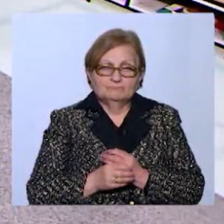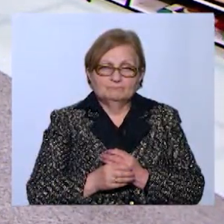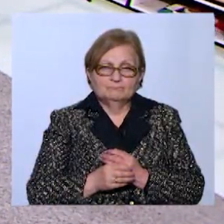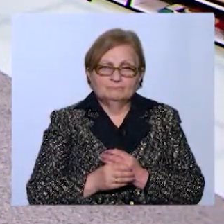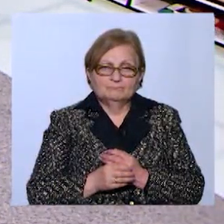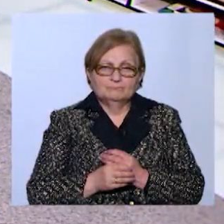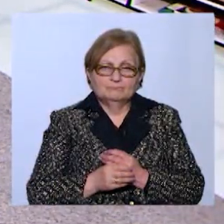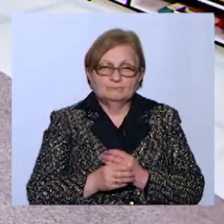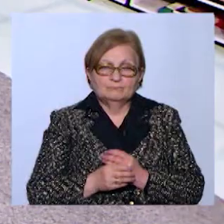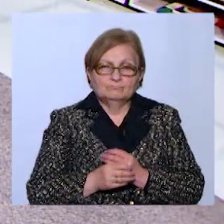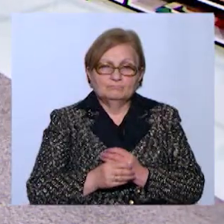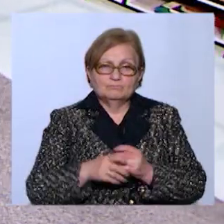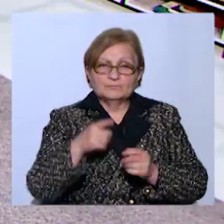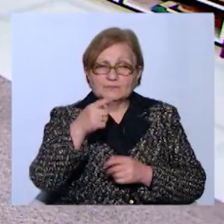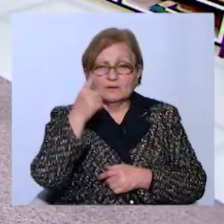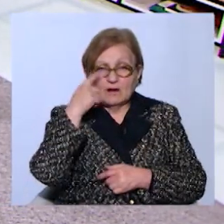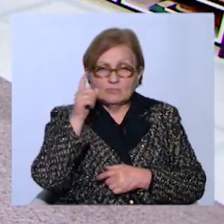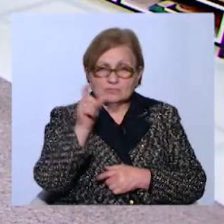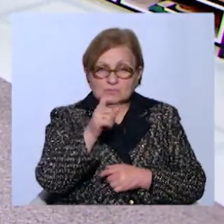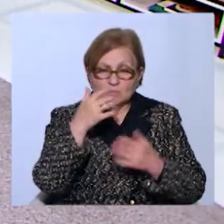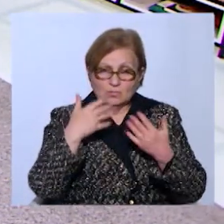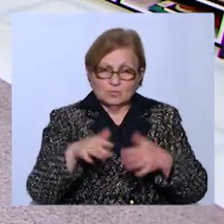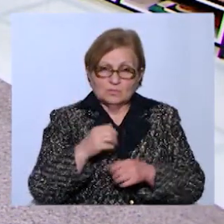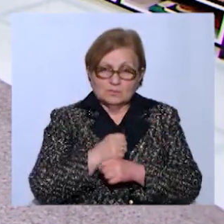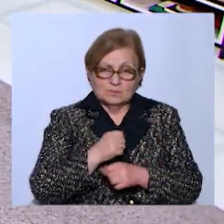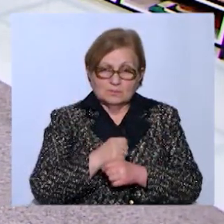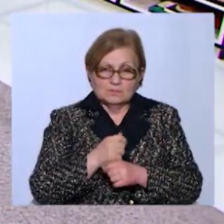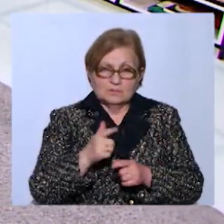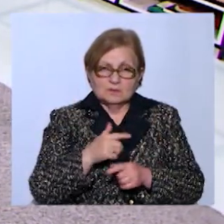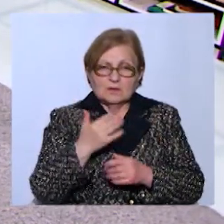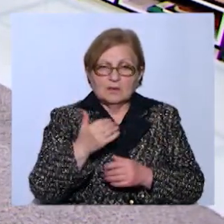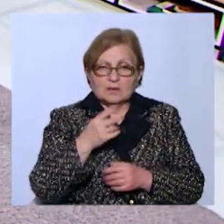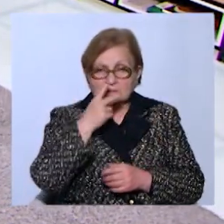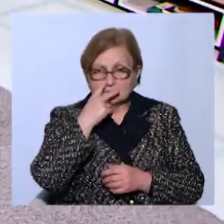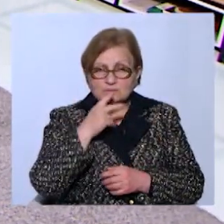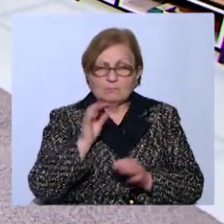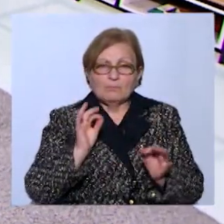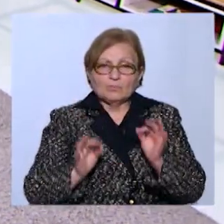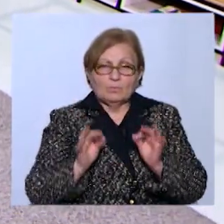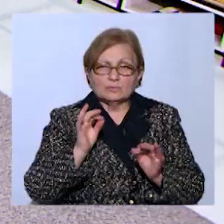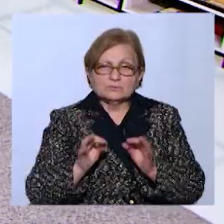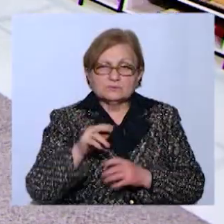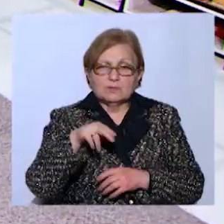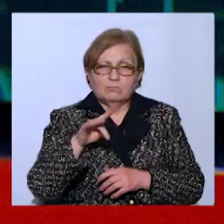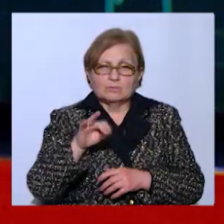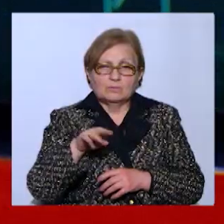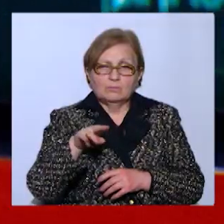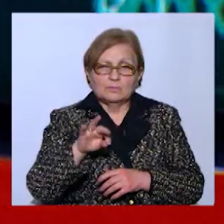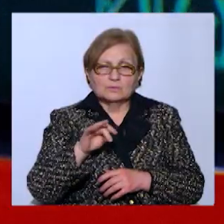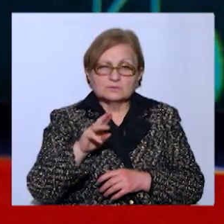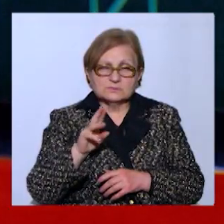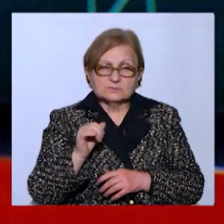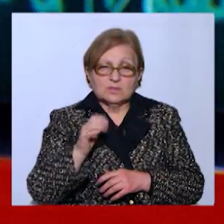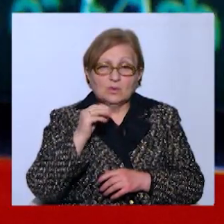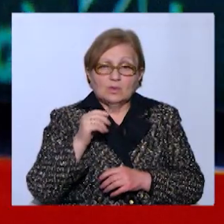ესე იგი, ეს ამოცანა უკვე ამოხსენით. მოდით შეგახსენებთ პროპორციას. პროპორცია ეწოდება, როცა